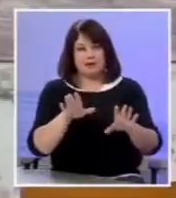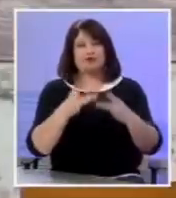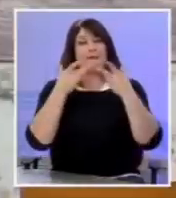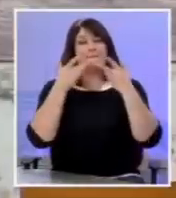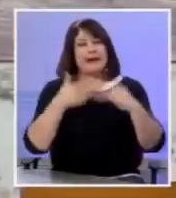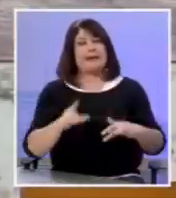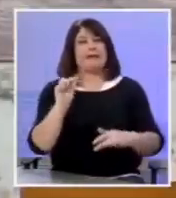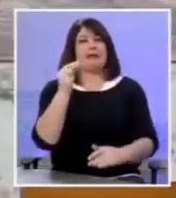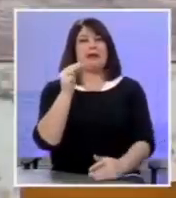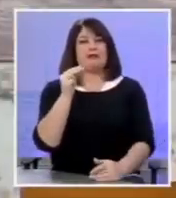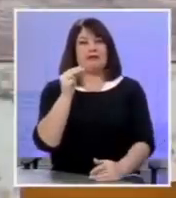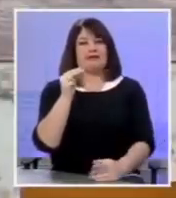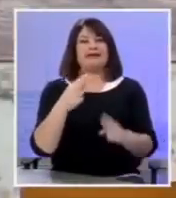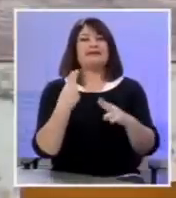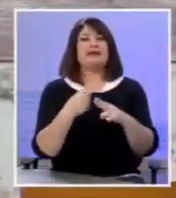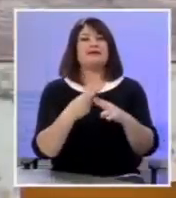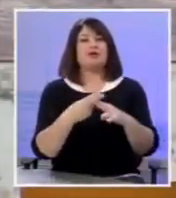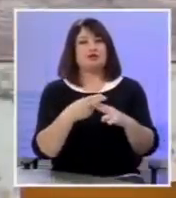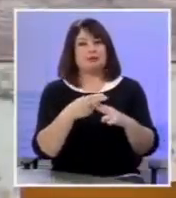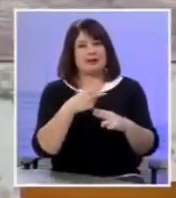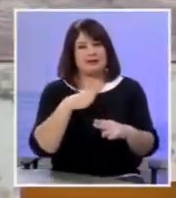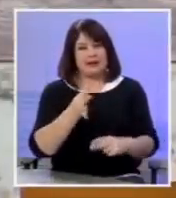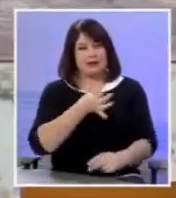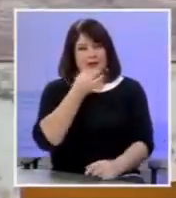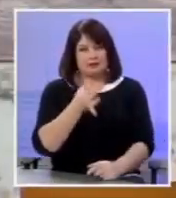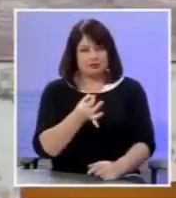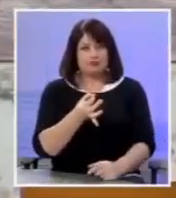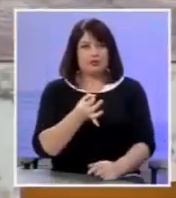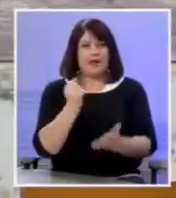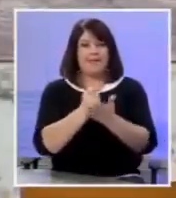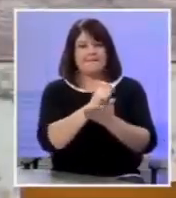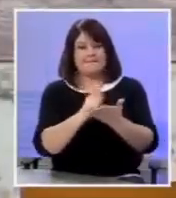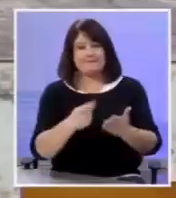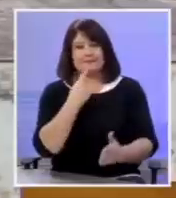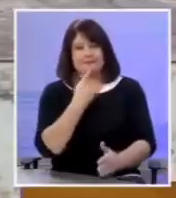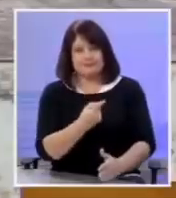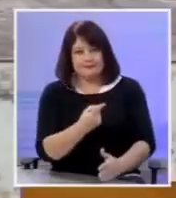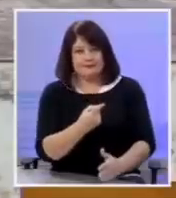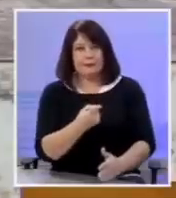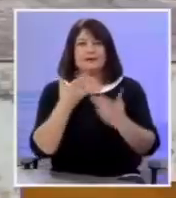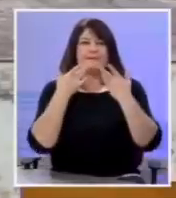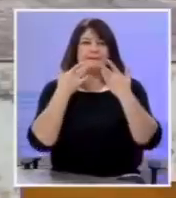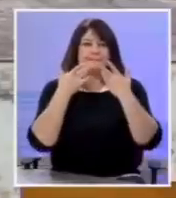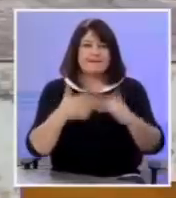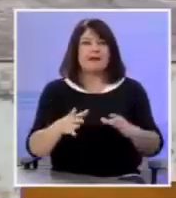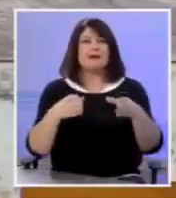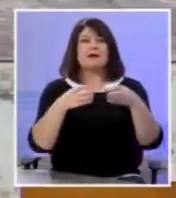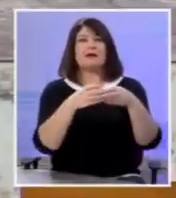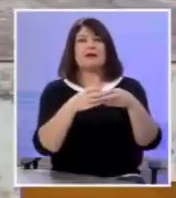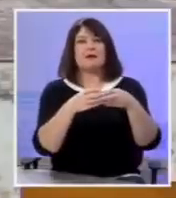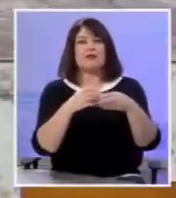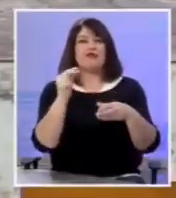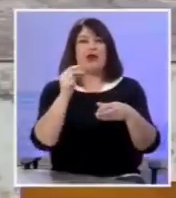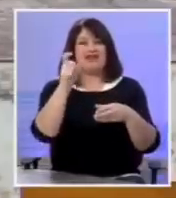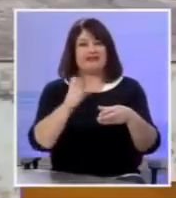Ελλήνων. Αξιότιμη κύριε πρόεδρε, θα ήθελα με την επιστολή μου αυτή να σας ανακοινώσω την παρέτησή μου από το βουλευτικό αξίωμα